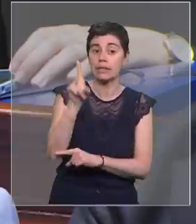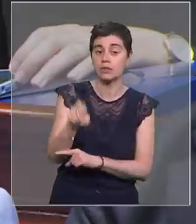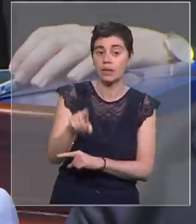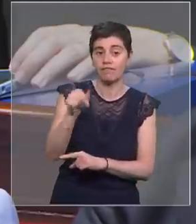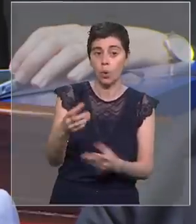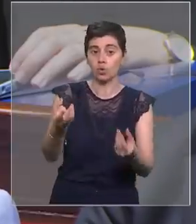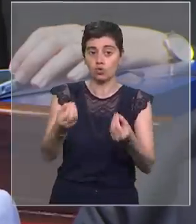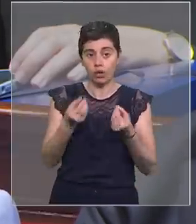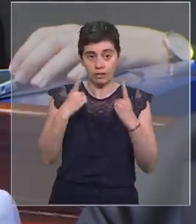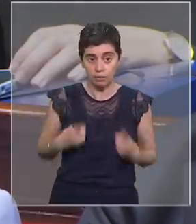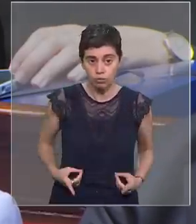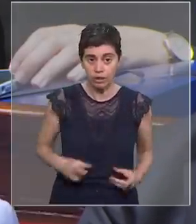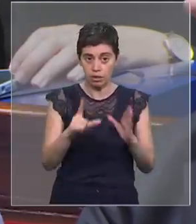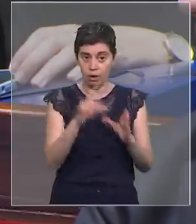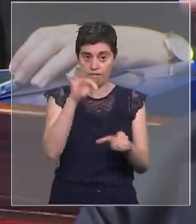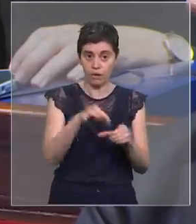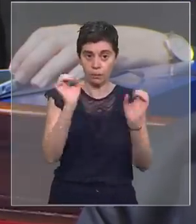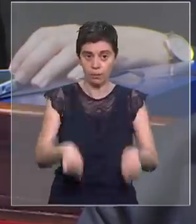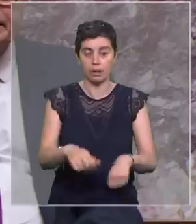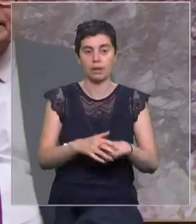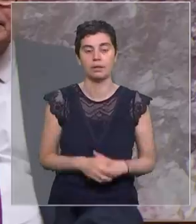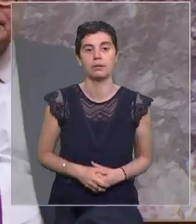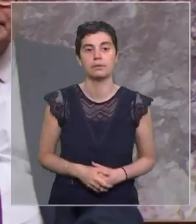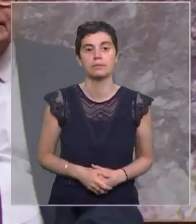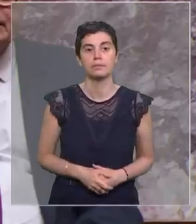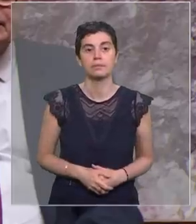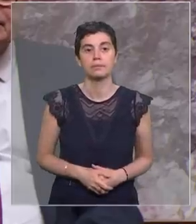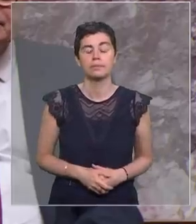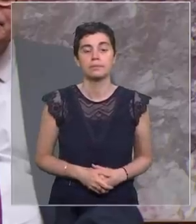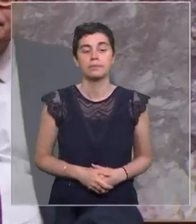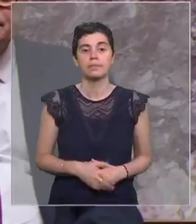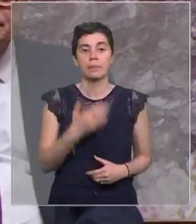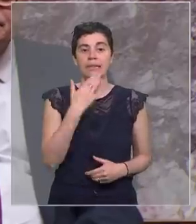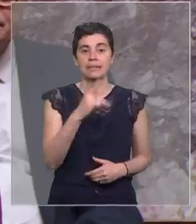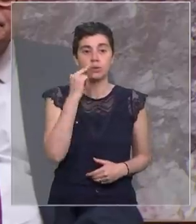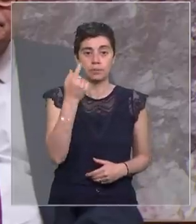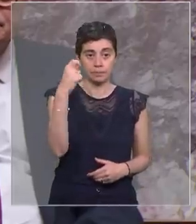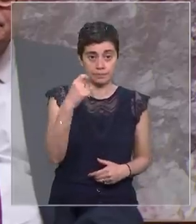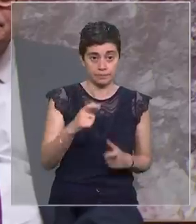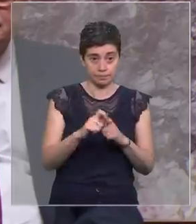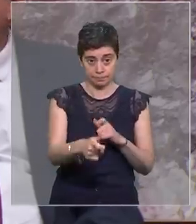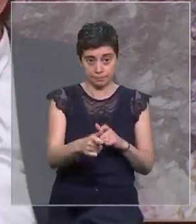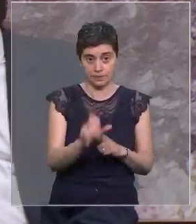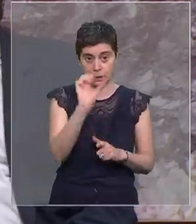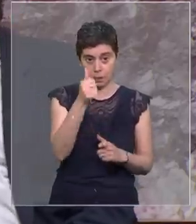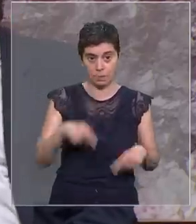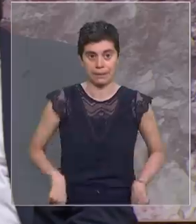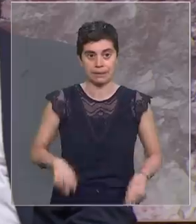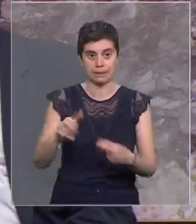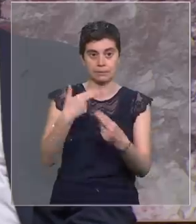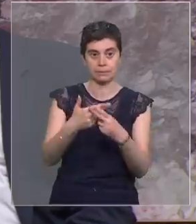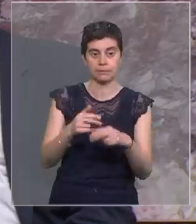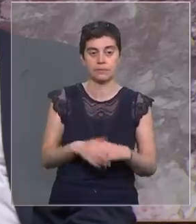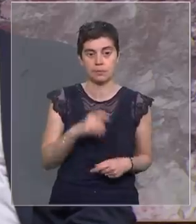députés voter la loi ? Je vous remercie, Monsieur le Président. La parole est à Madame la Première ministre.